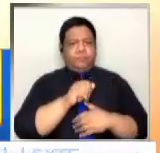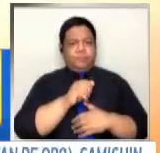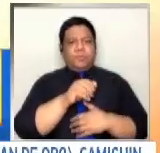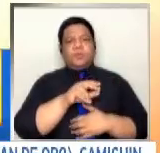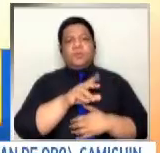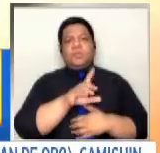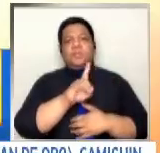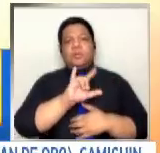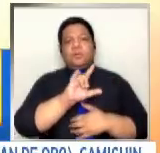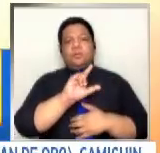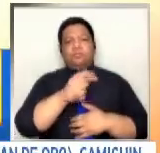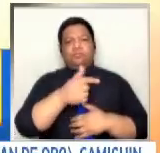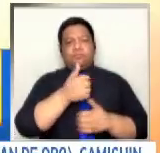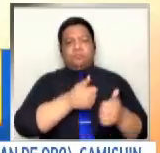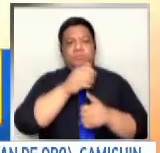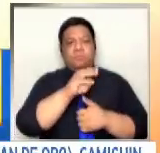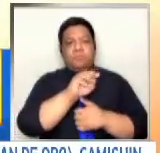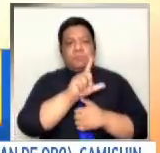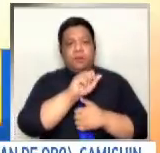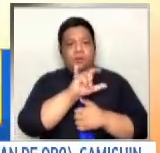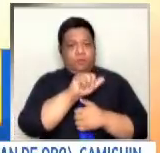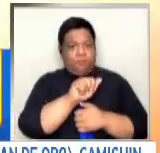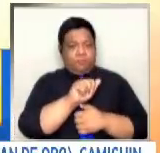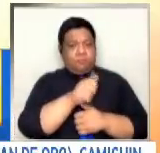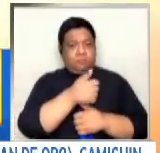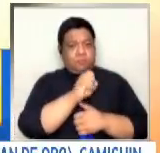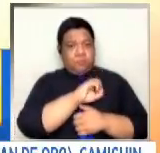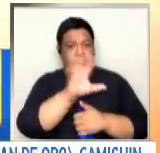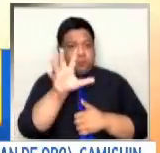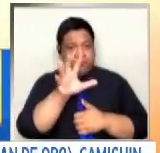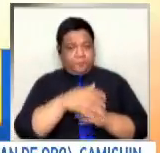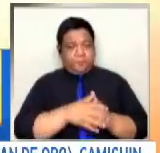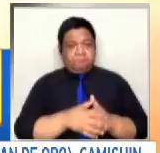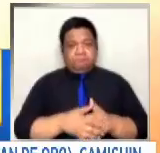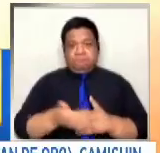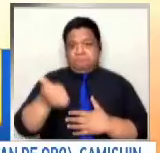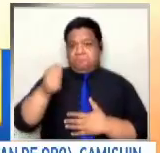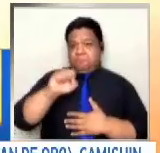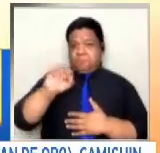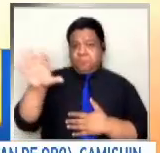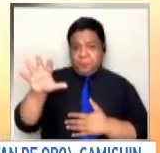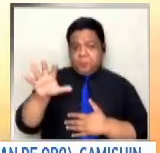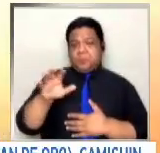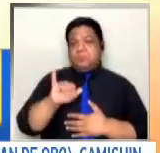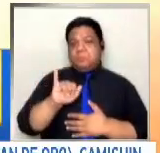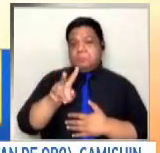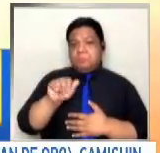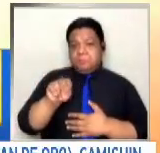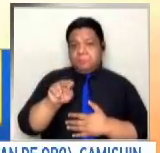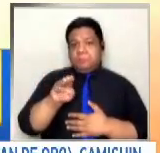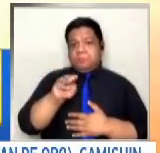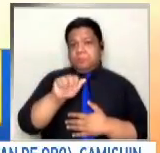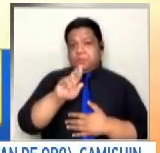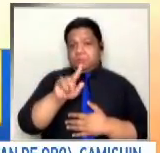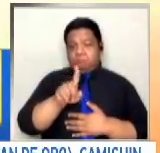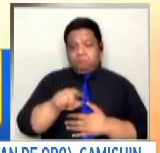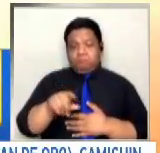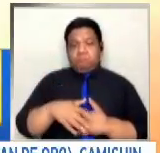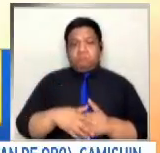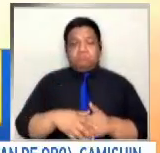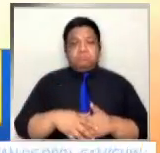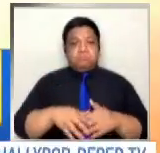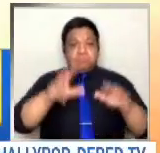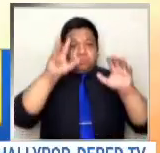sir. Usec, good morning. Yes, magandang umaga, Ivan. Magandang umaga, Maris. Sabi ng Pangulo Usec,